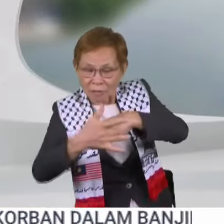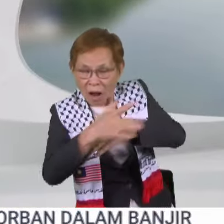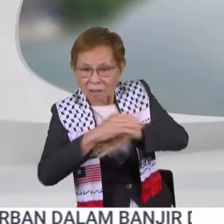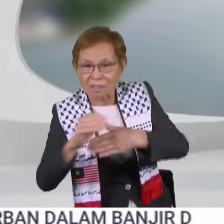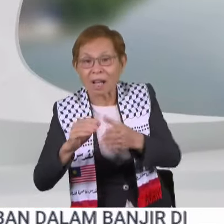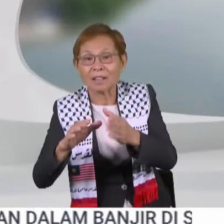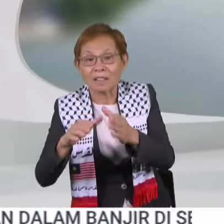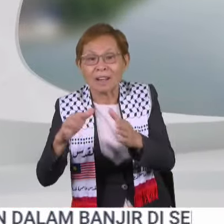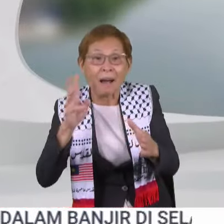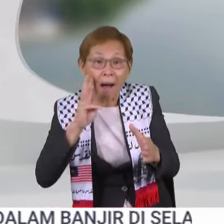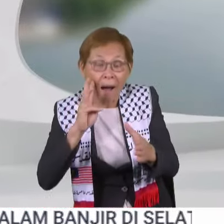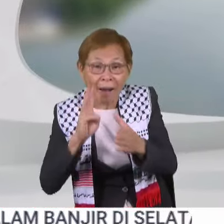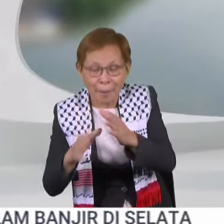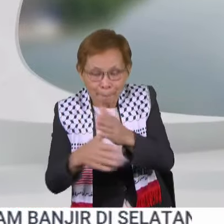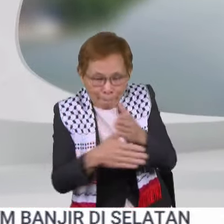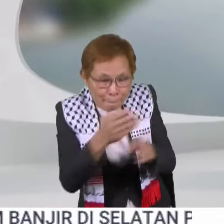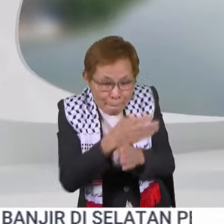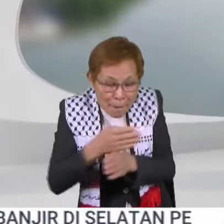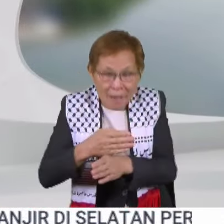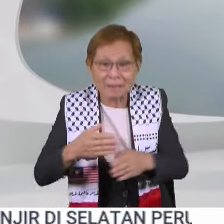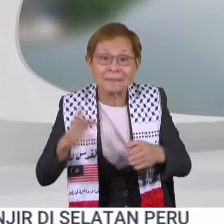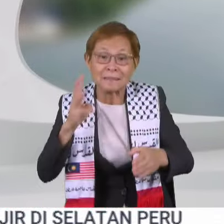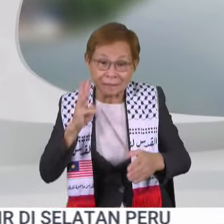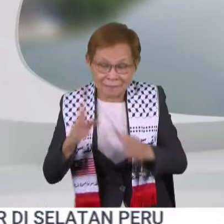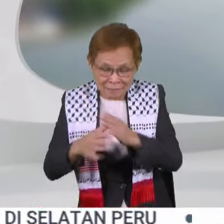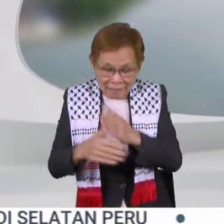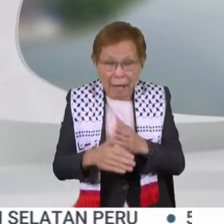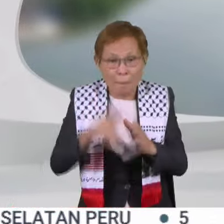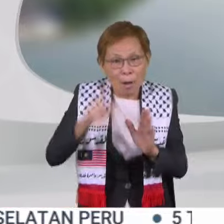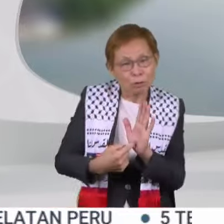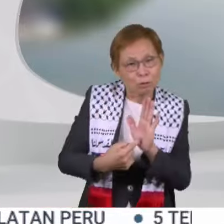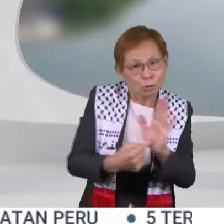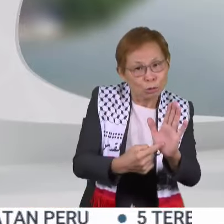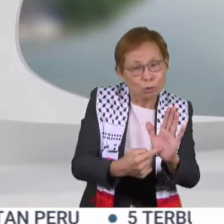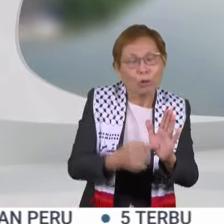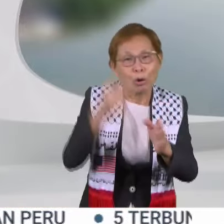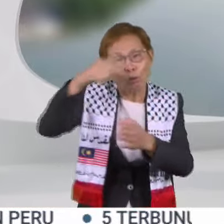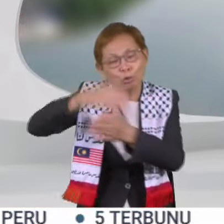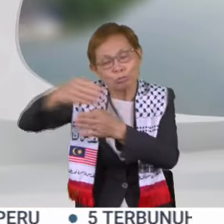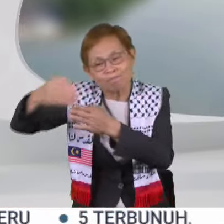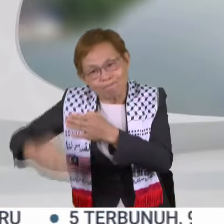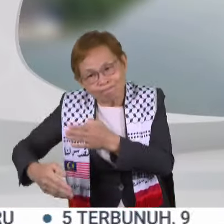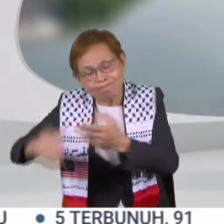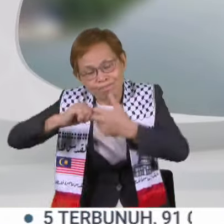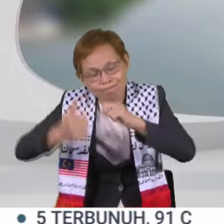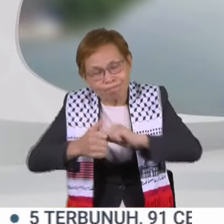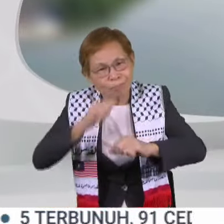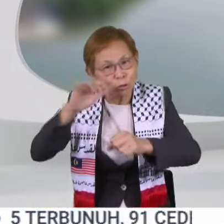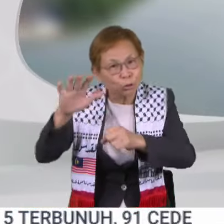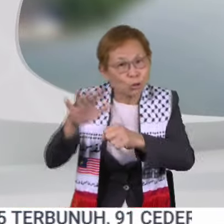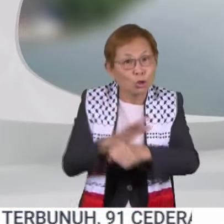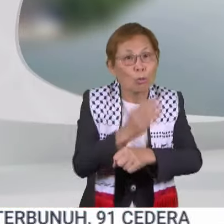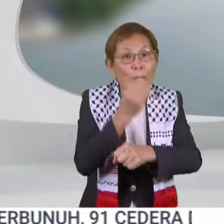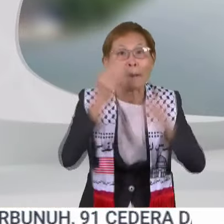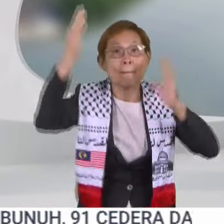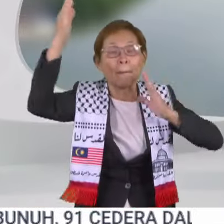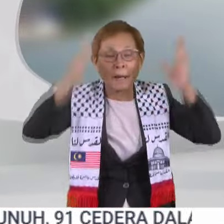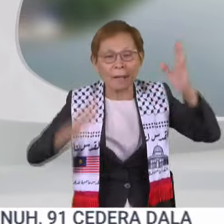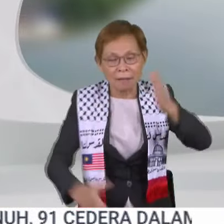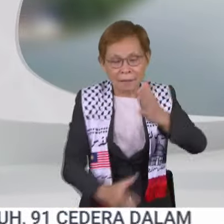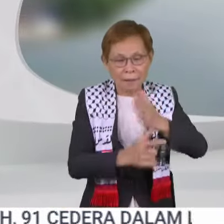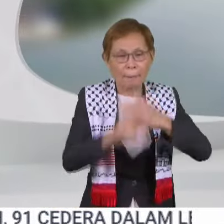akuakultur Politeknik perlu diketengahkan untuk membantu menyelesaikan masalah keterjaminan makanan negara timbalan